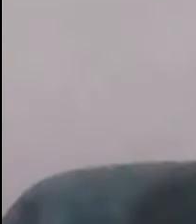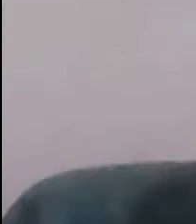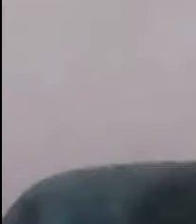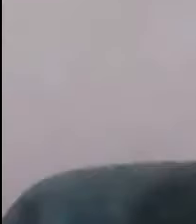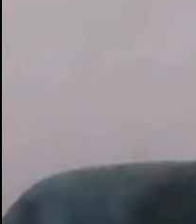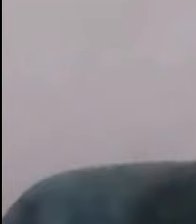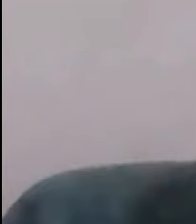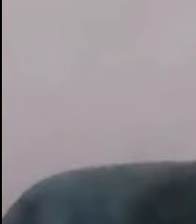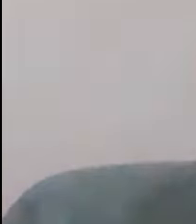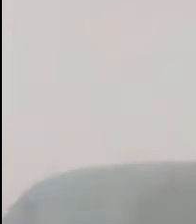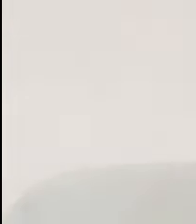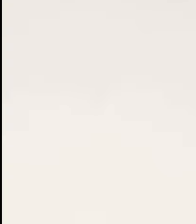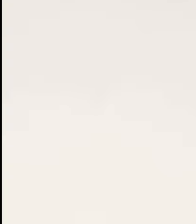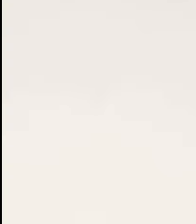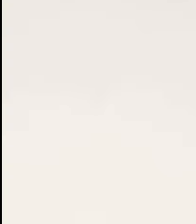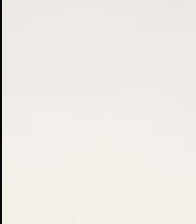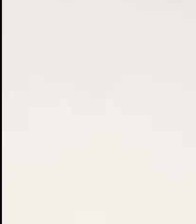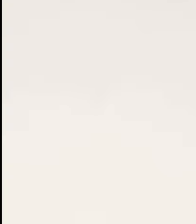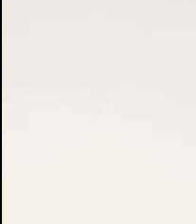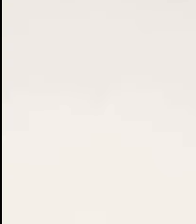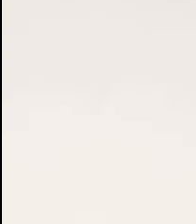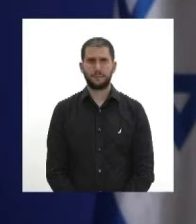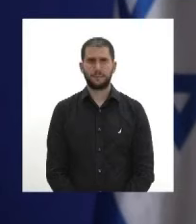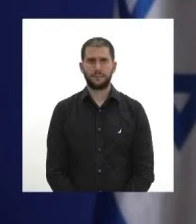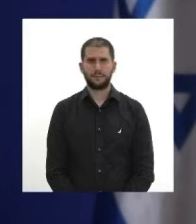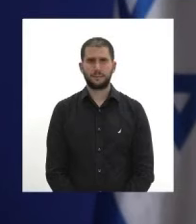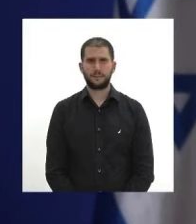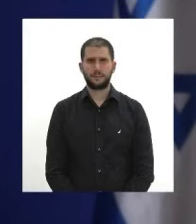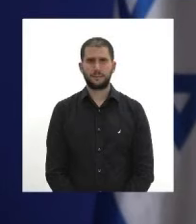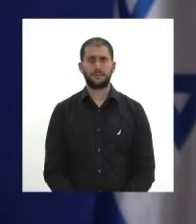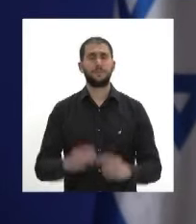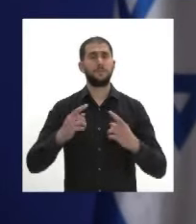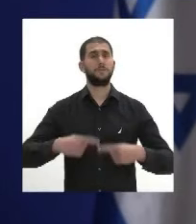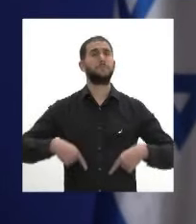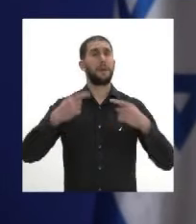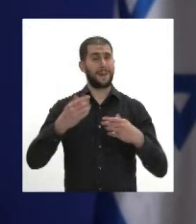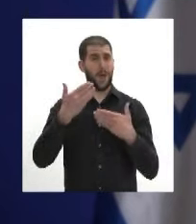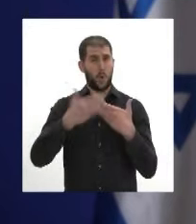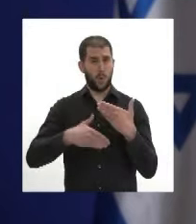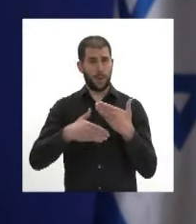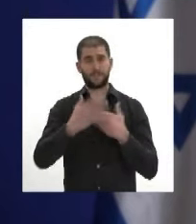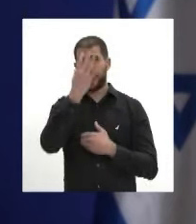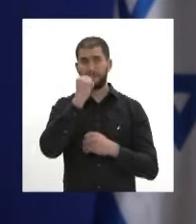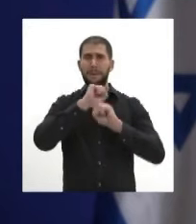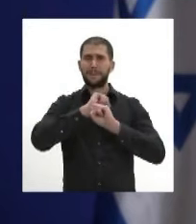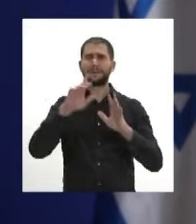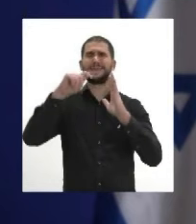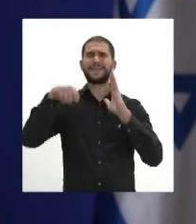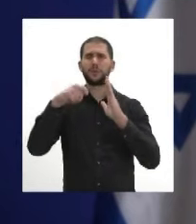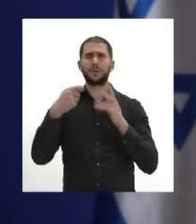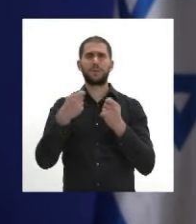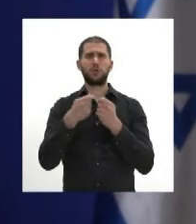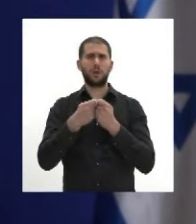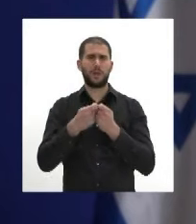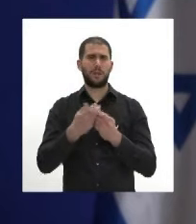קיבלנו עוד חיים, אמר דובר צה"ל, הנה הדברים שלו. ביממה האחרונה, חמאס פרסם סרטונים אודות